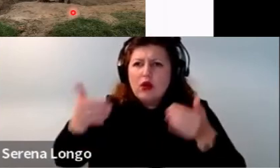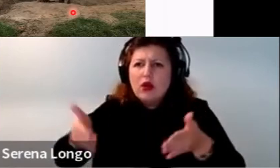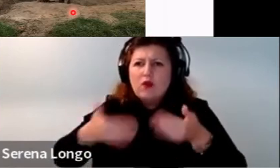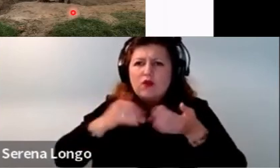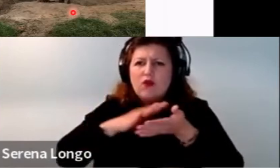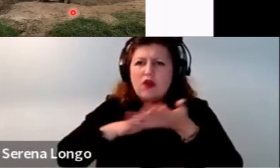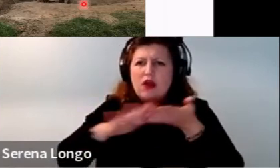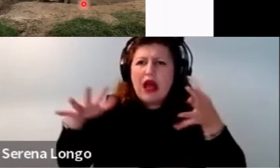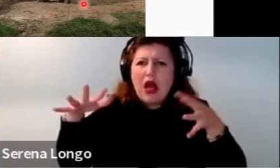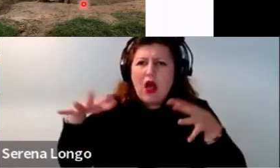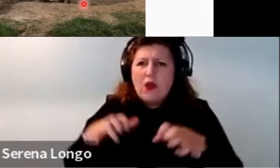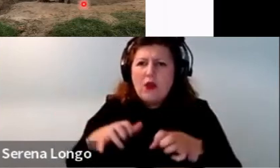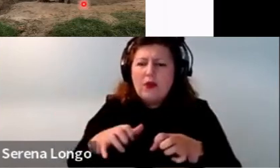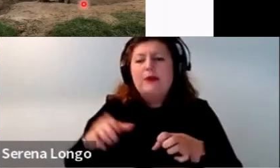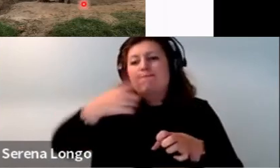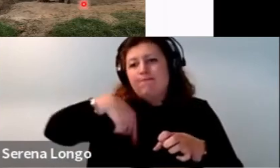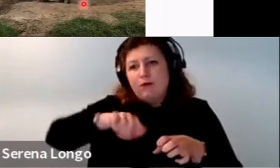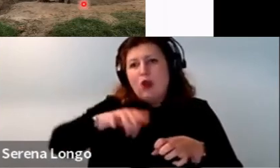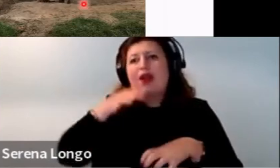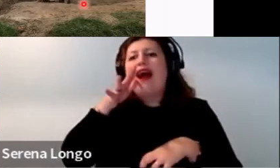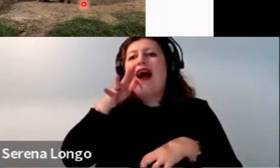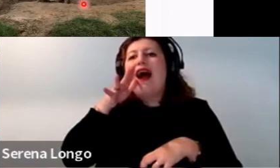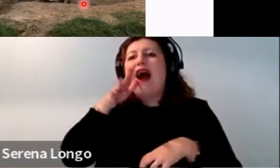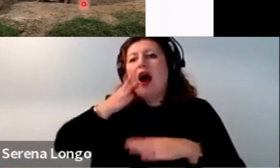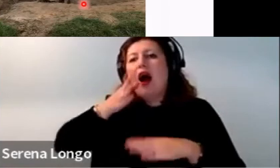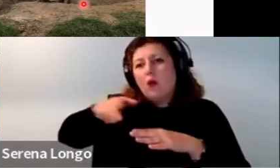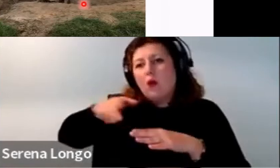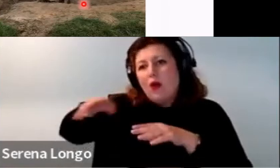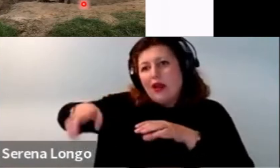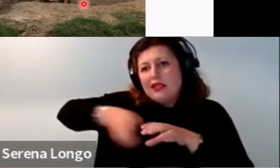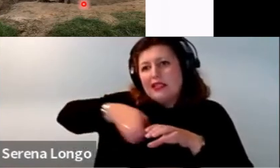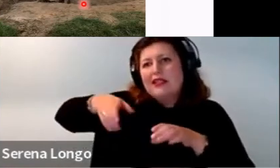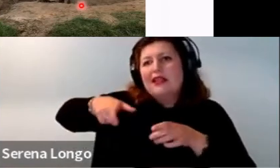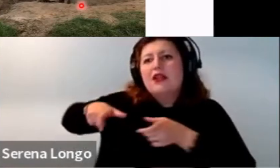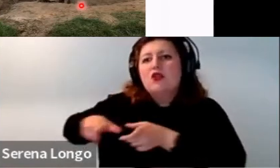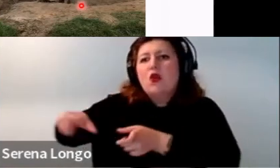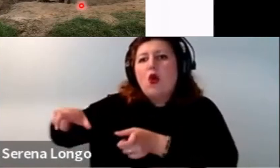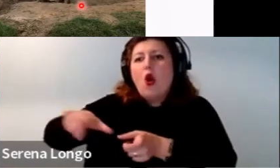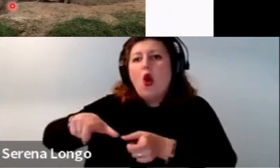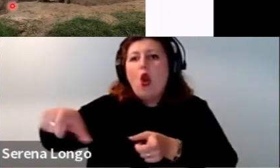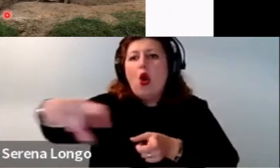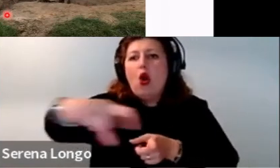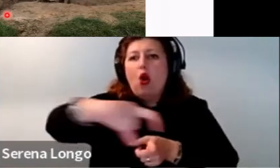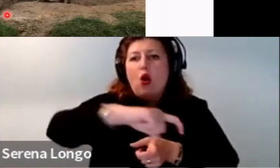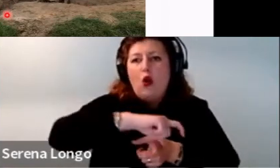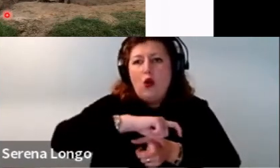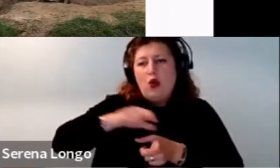inserito un sistema di convogliamento dell'acqua piovana proprio per migliorare